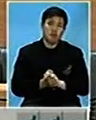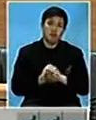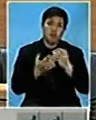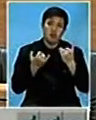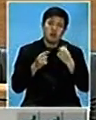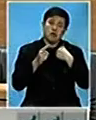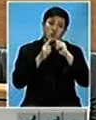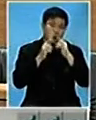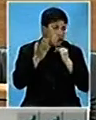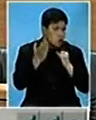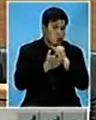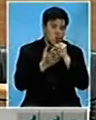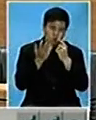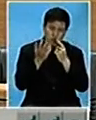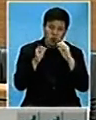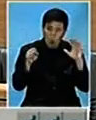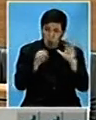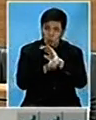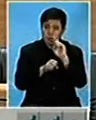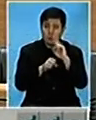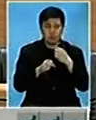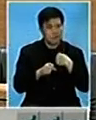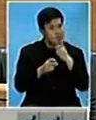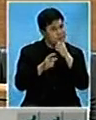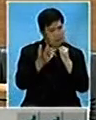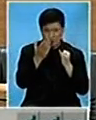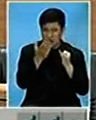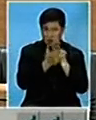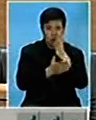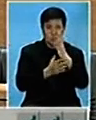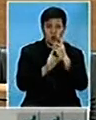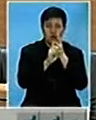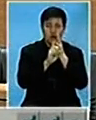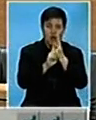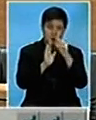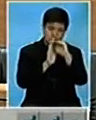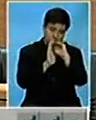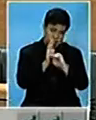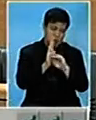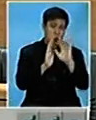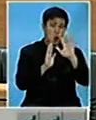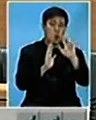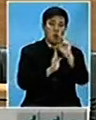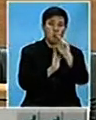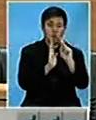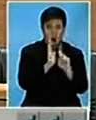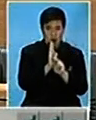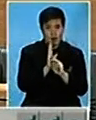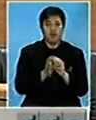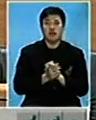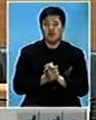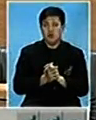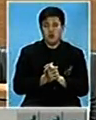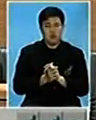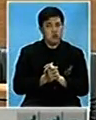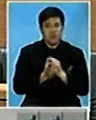ให้ถูกต้องพูดให้ครบว่าไม่ถูกต้องตามเกณฑ์ของกฎหมายไม่ถูกต้องตามหลัก